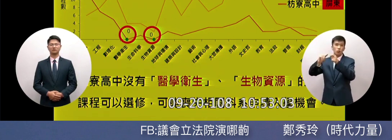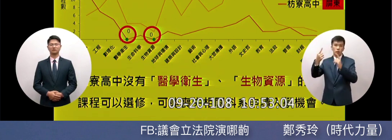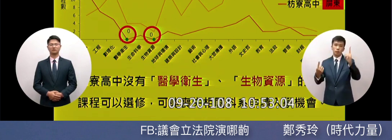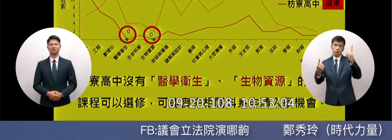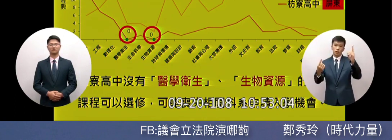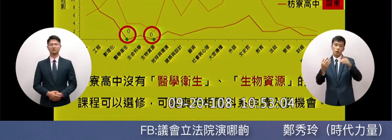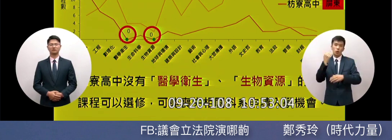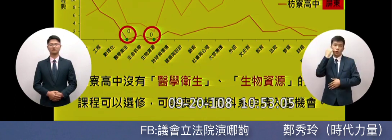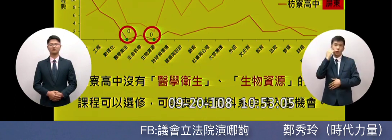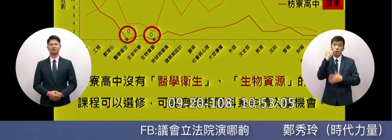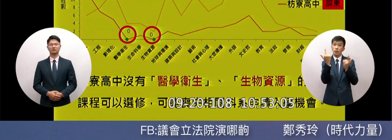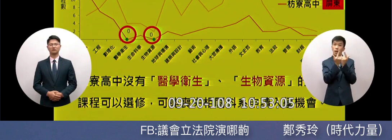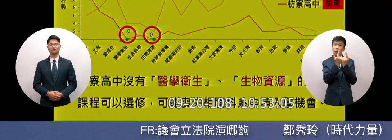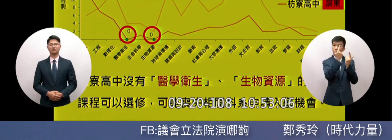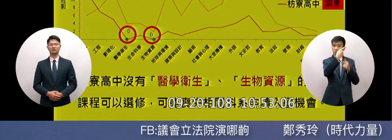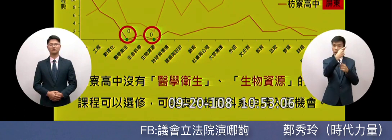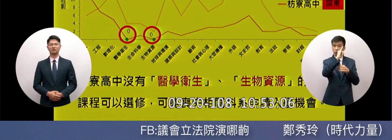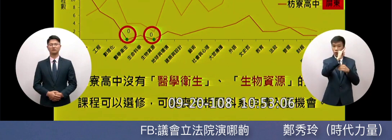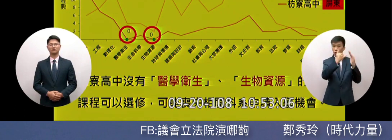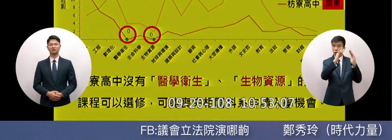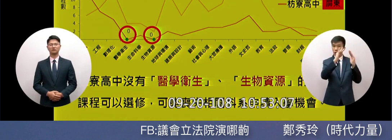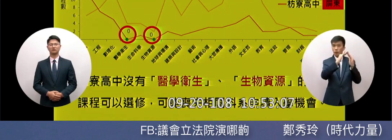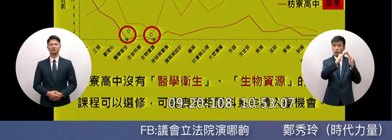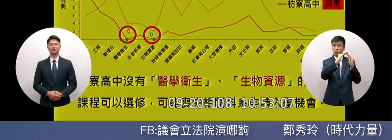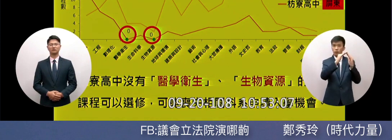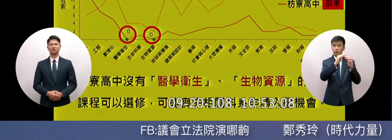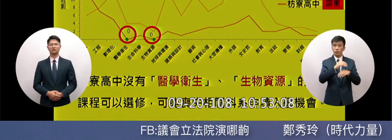女呢，它有这个